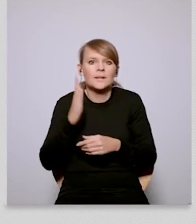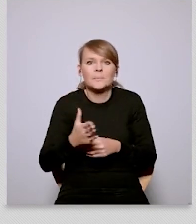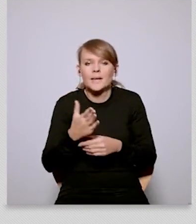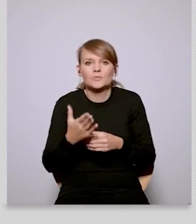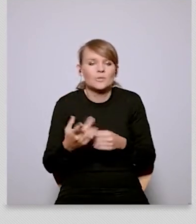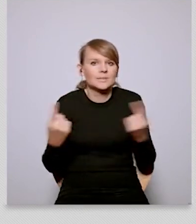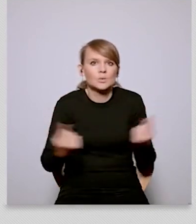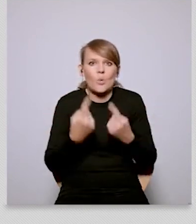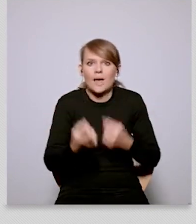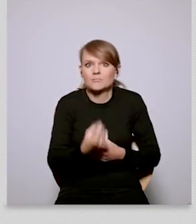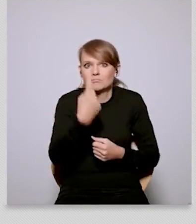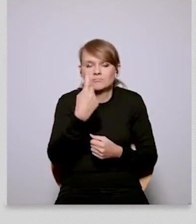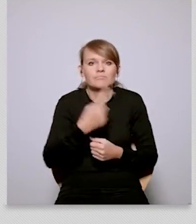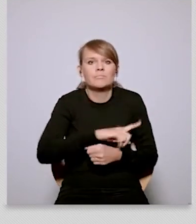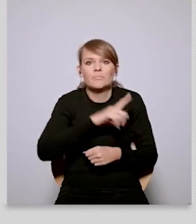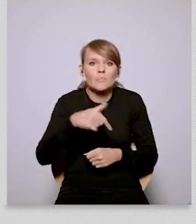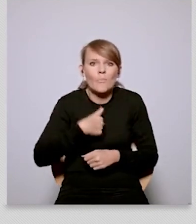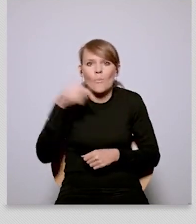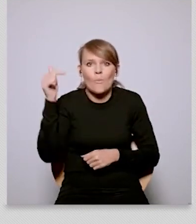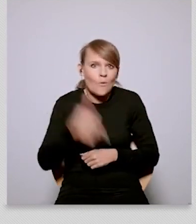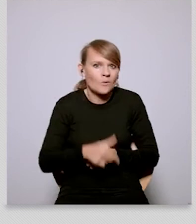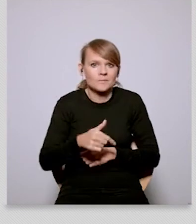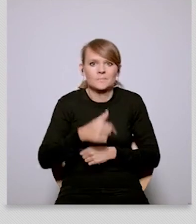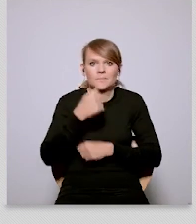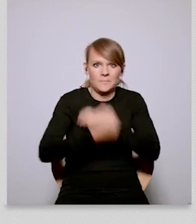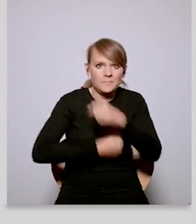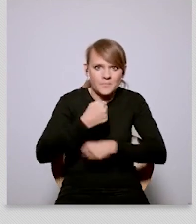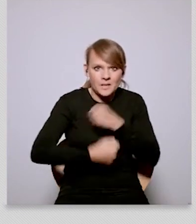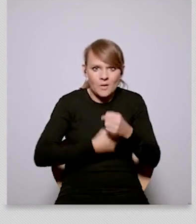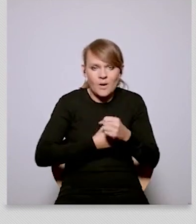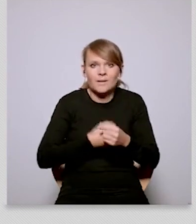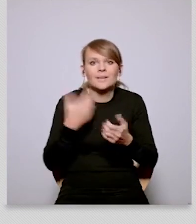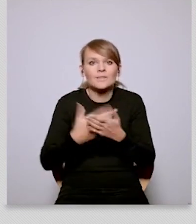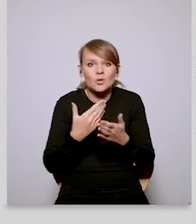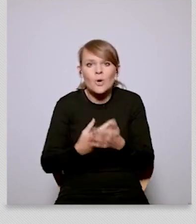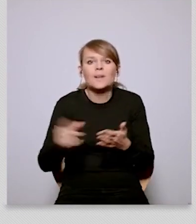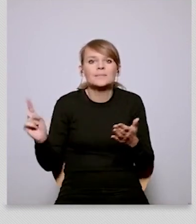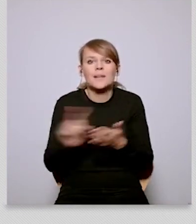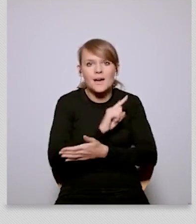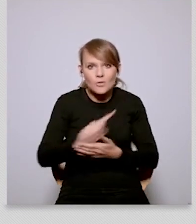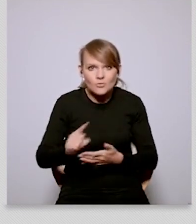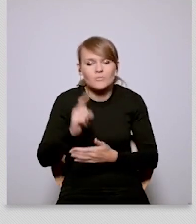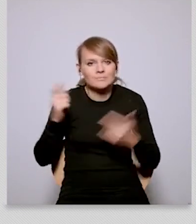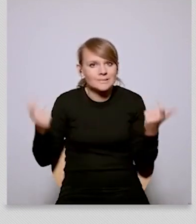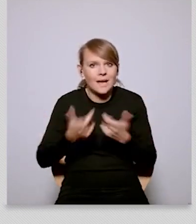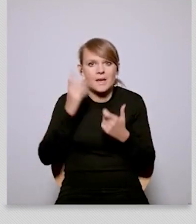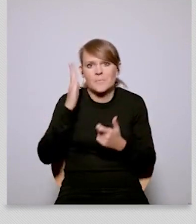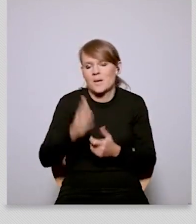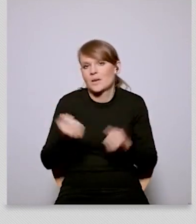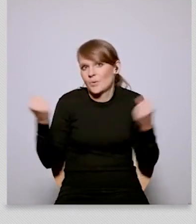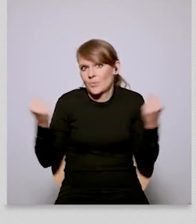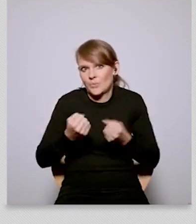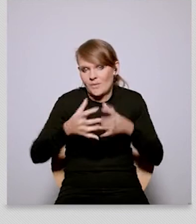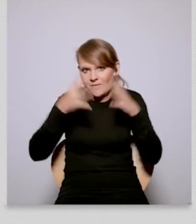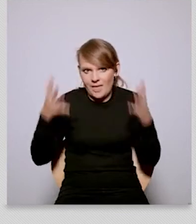sytuacją że będziemy musieli działać ponieważ zagrożenia będą już tak wielkie i jest bardzo wiele państw